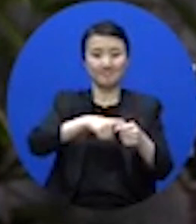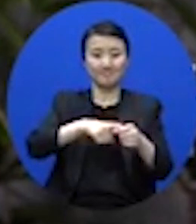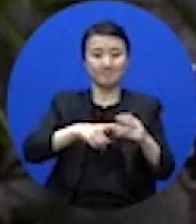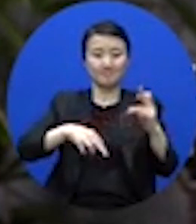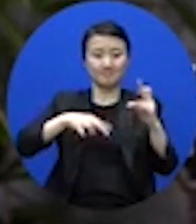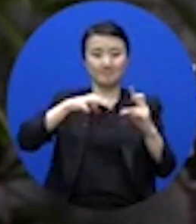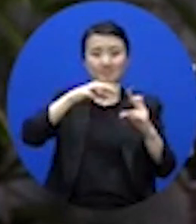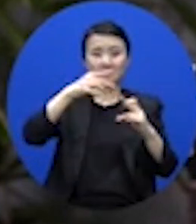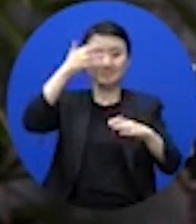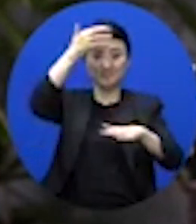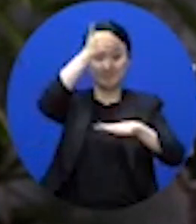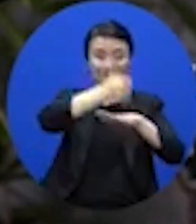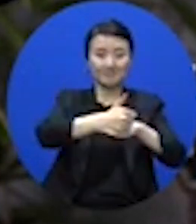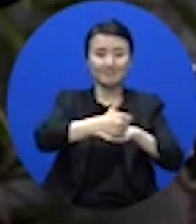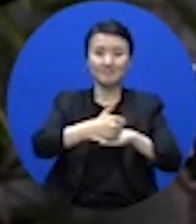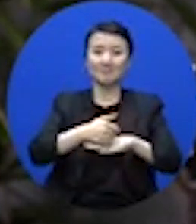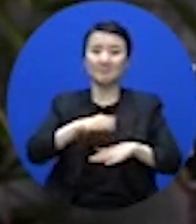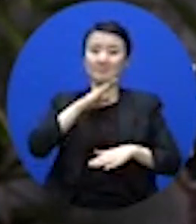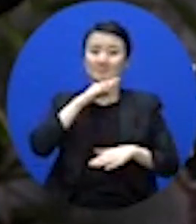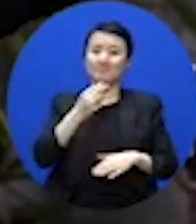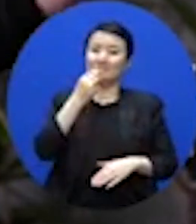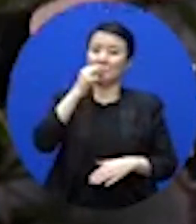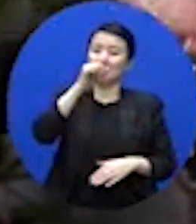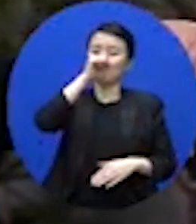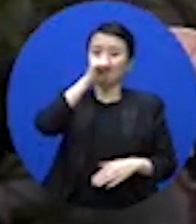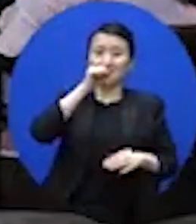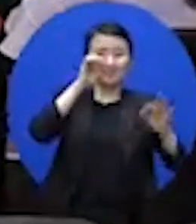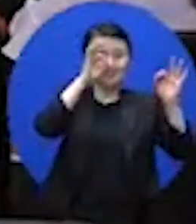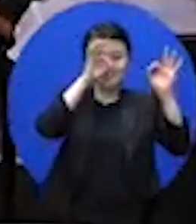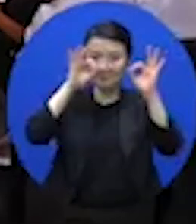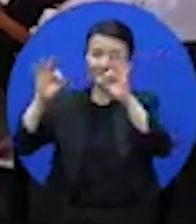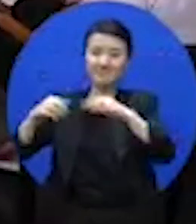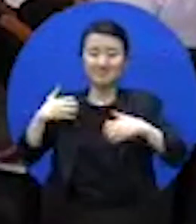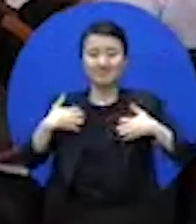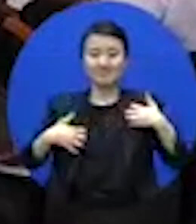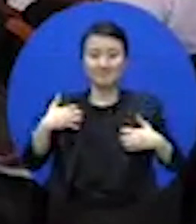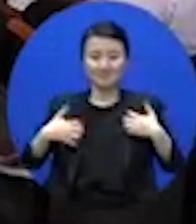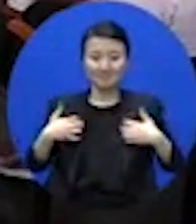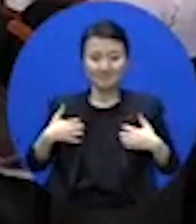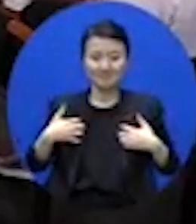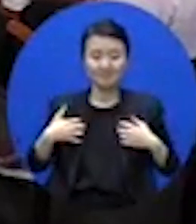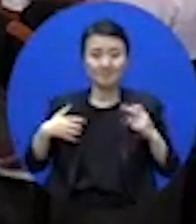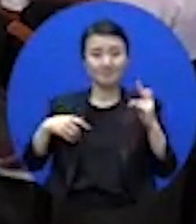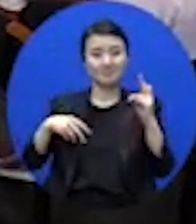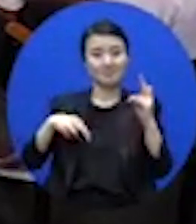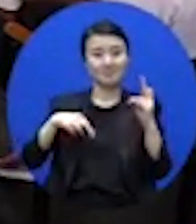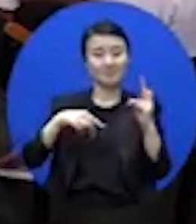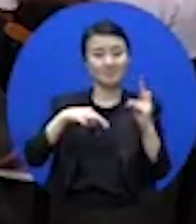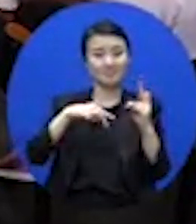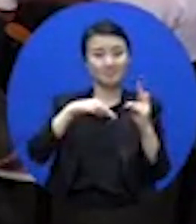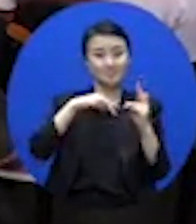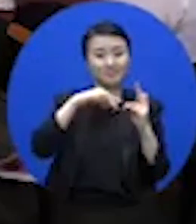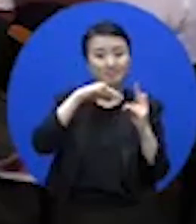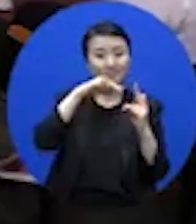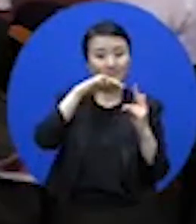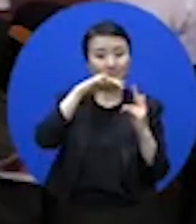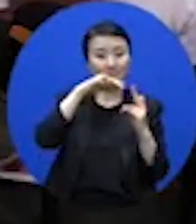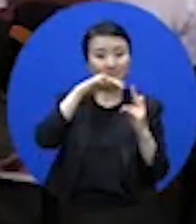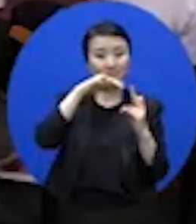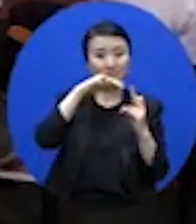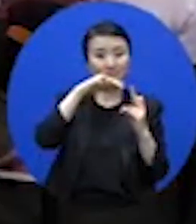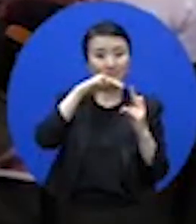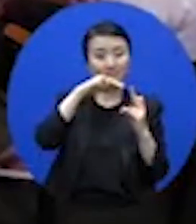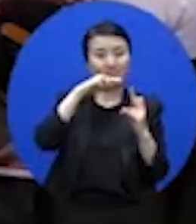내가 너무너무 높아 보이고 신선하고 야호 해요. 그렇게 산을 가다 보면 악산이